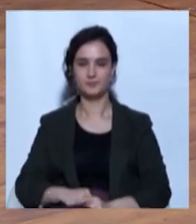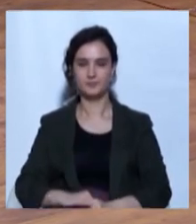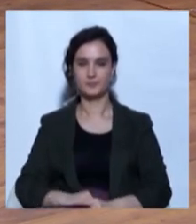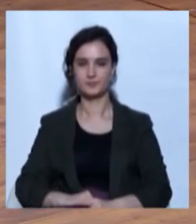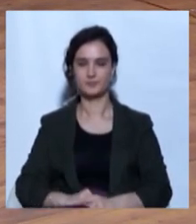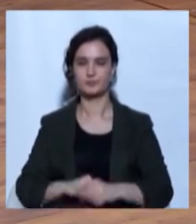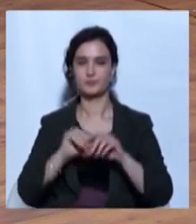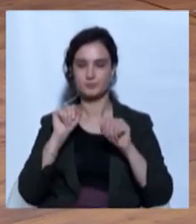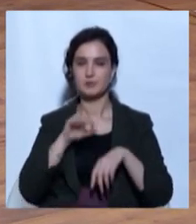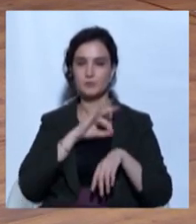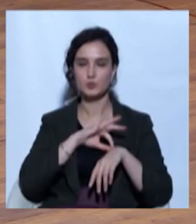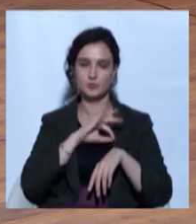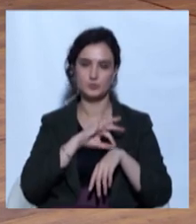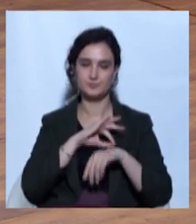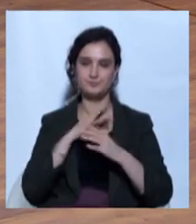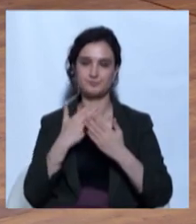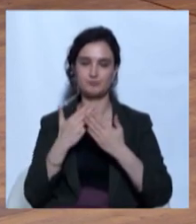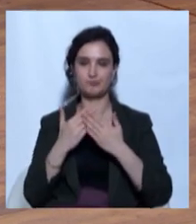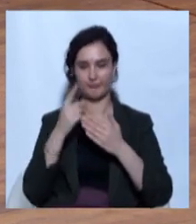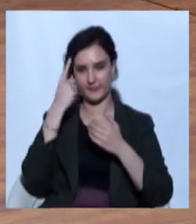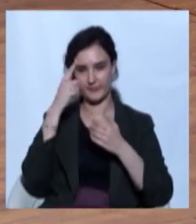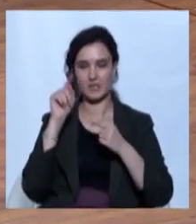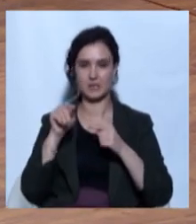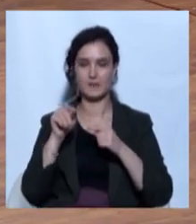შეგიძლიათ გამოიყენოთ აი თქვათ იდეა